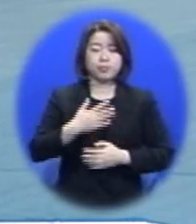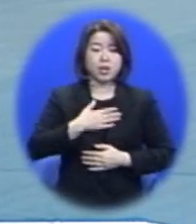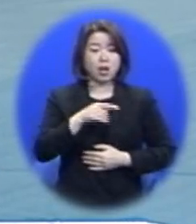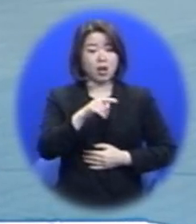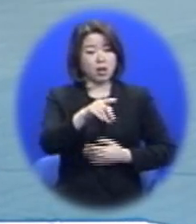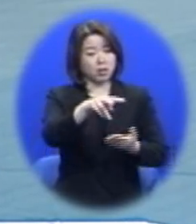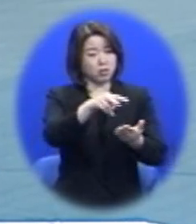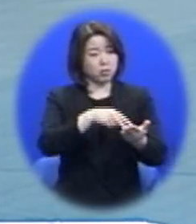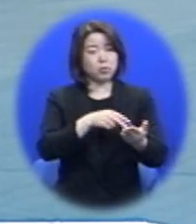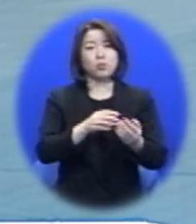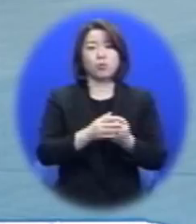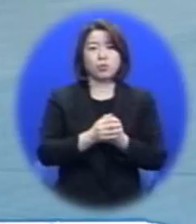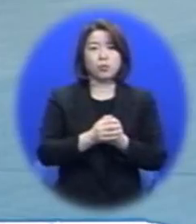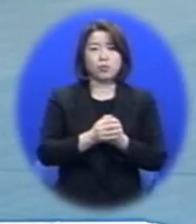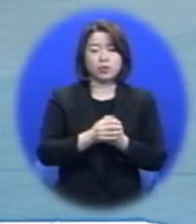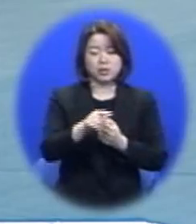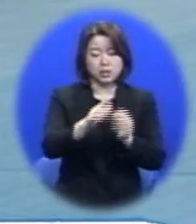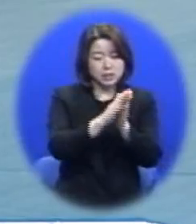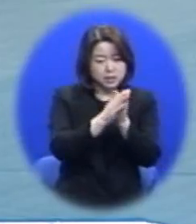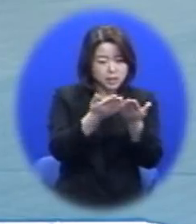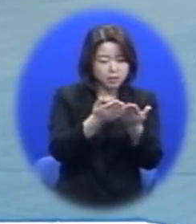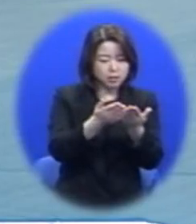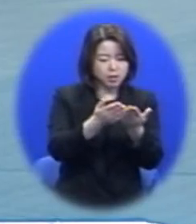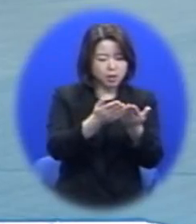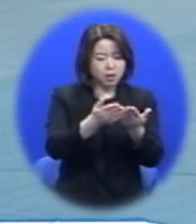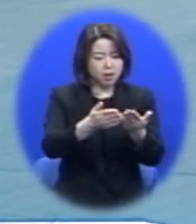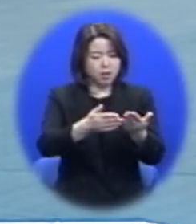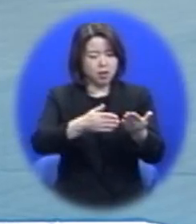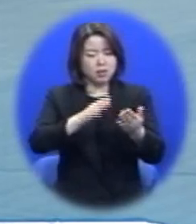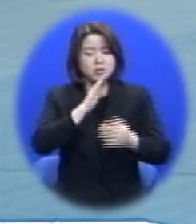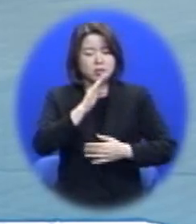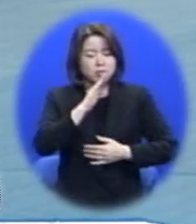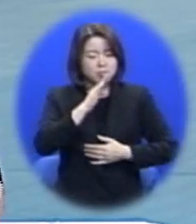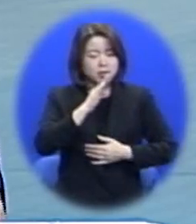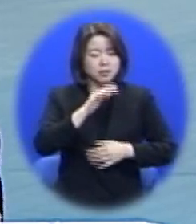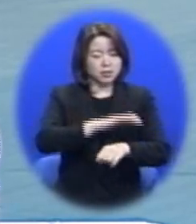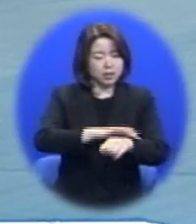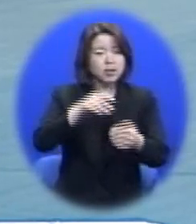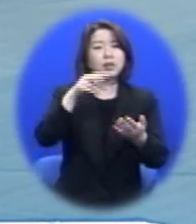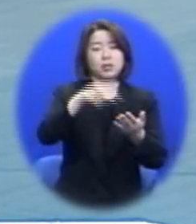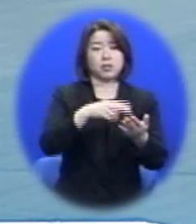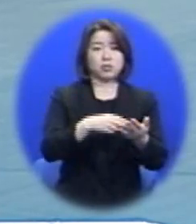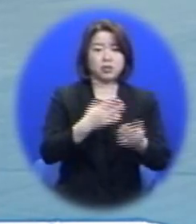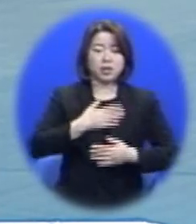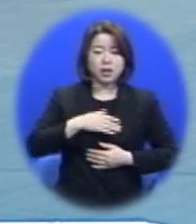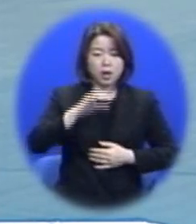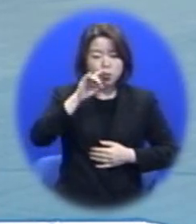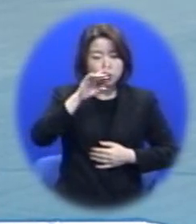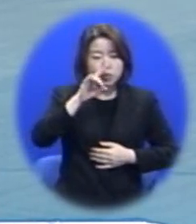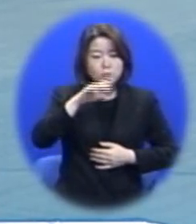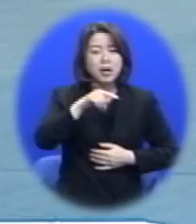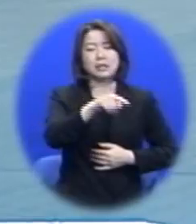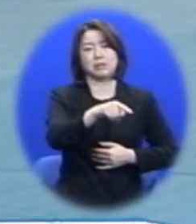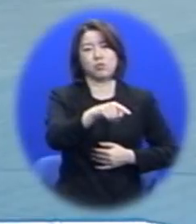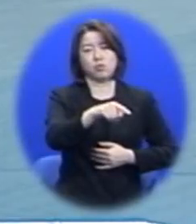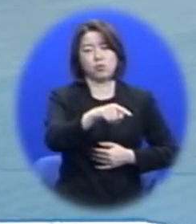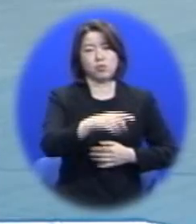읽고 그 책을 미친 듯이 읽었어요. 왜? 제가 정말 궁금했던 게 바로 그것이었기